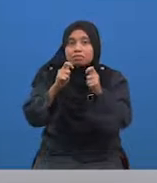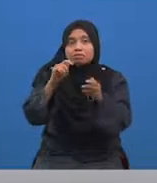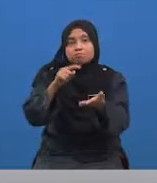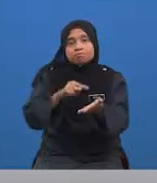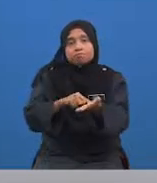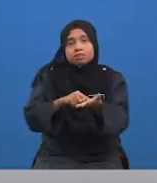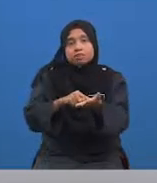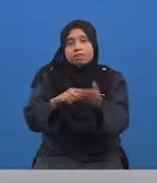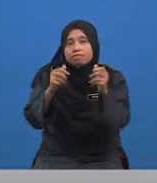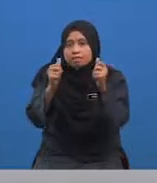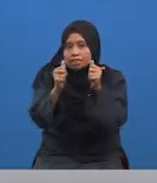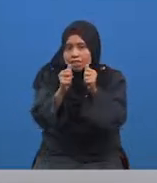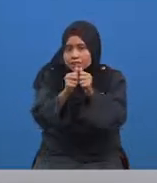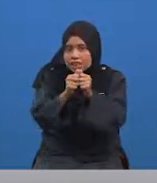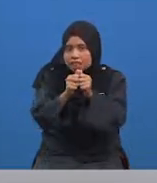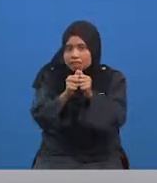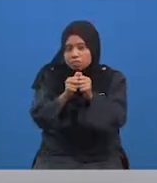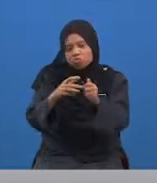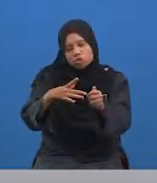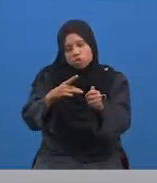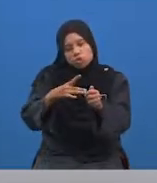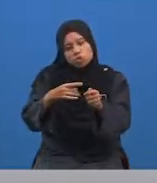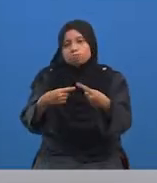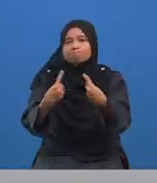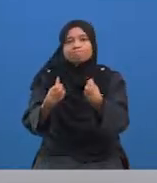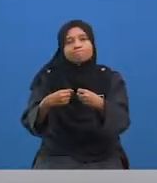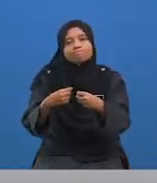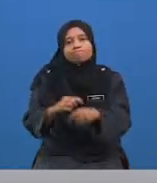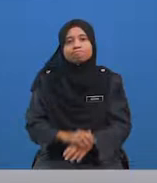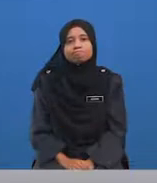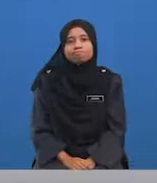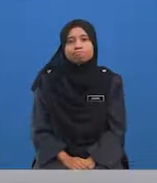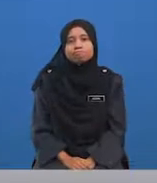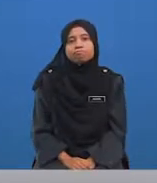ini dengan sewenang-wenangnya.